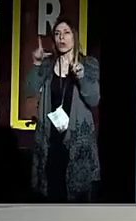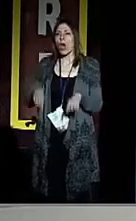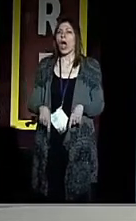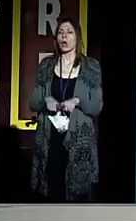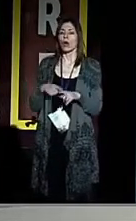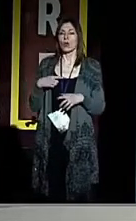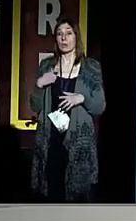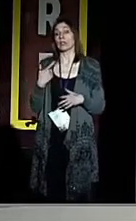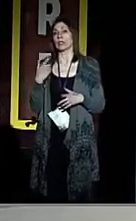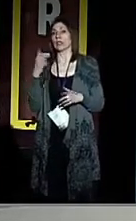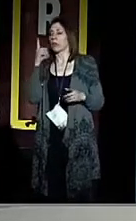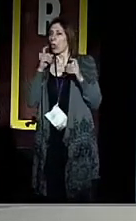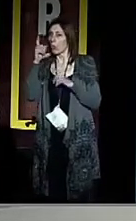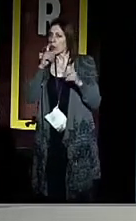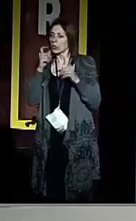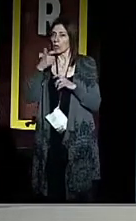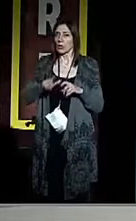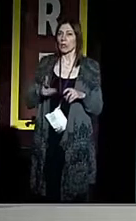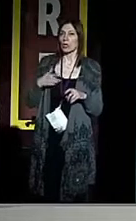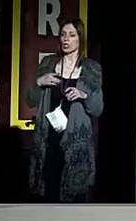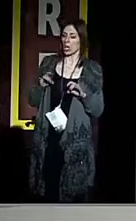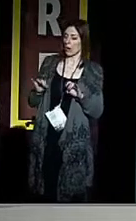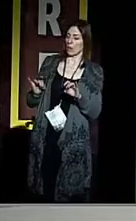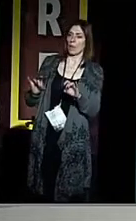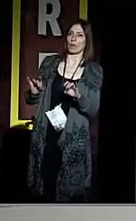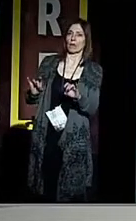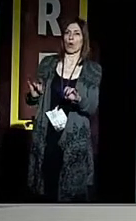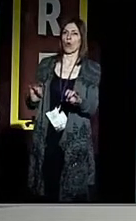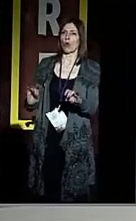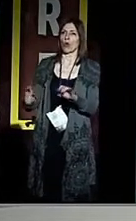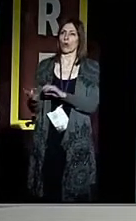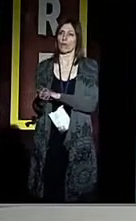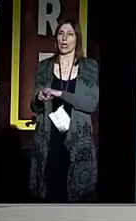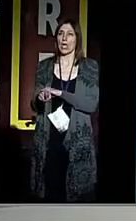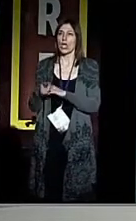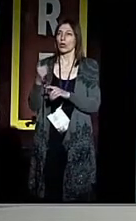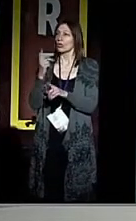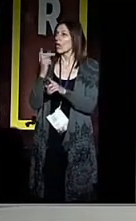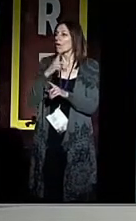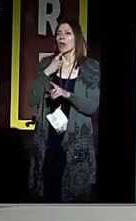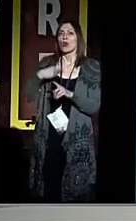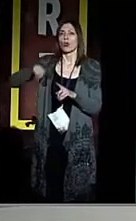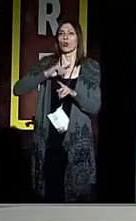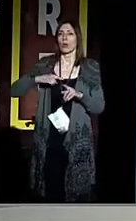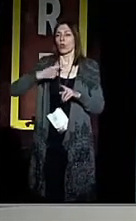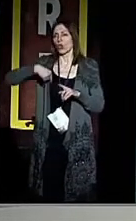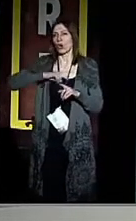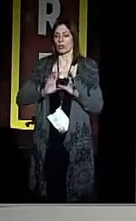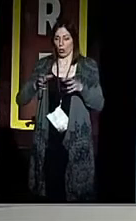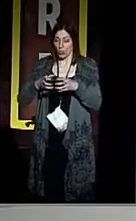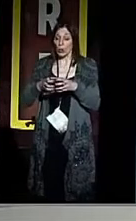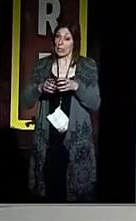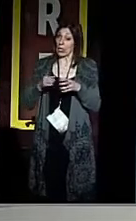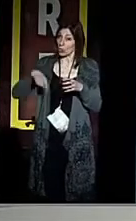coronavirus, una preoccupazione che sta prendendo anche tutta la nostra comunità. Qui